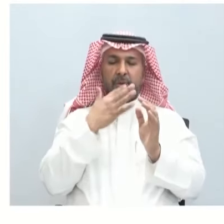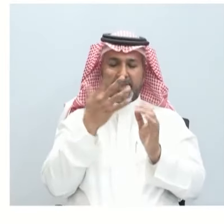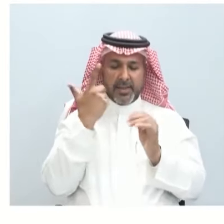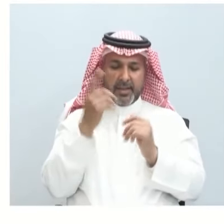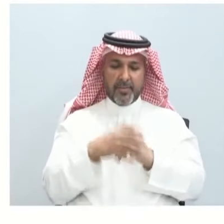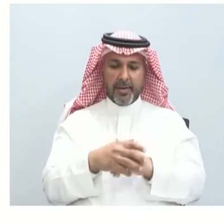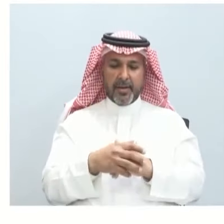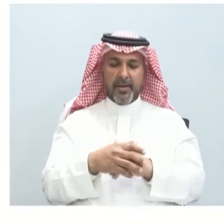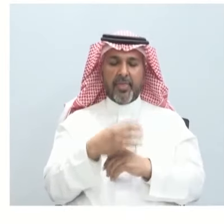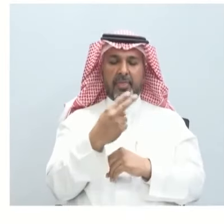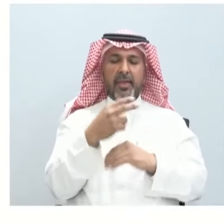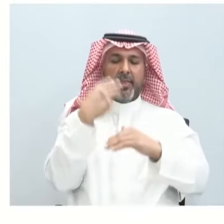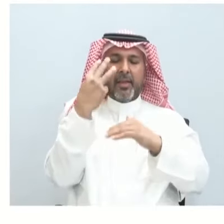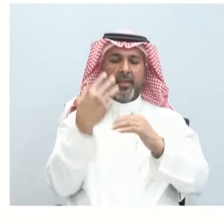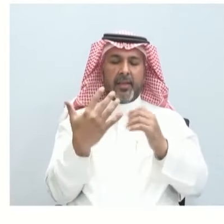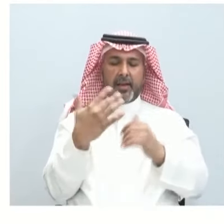5